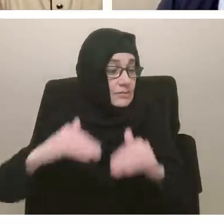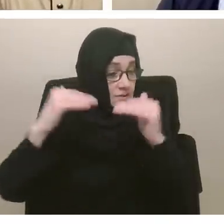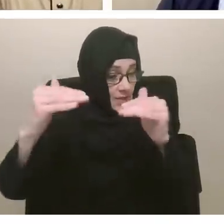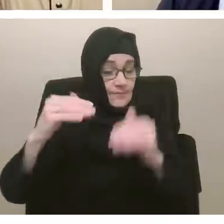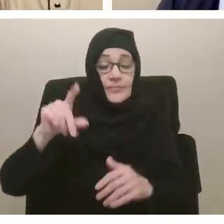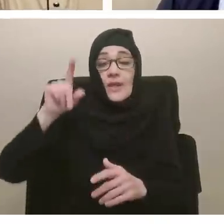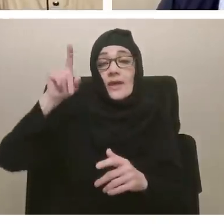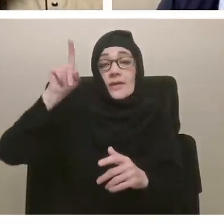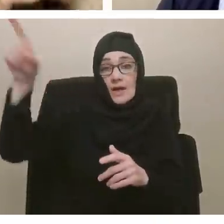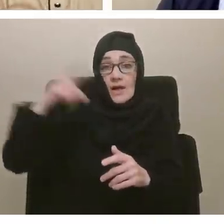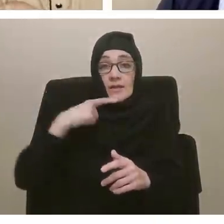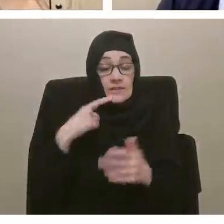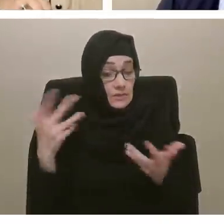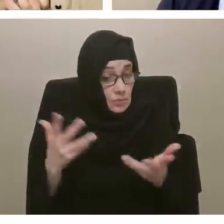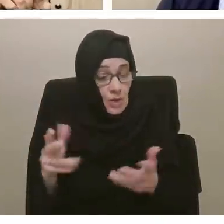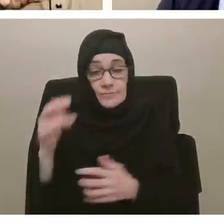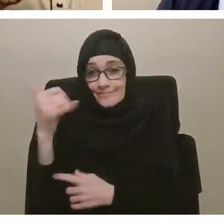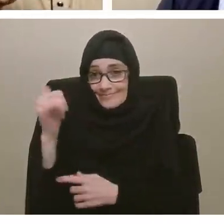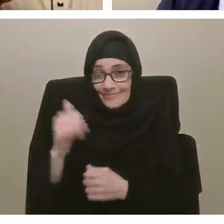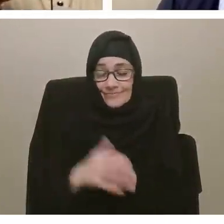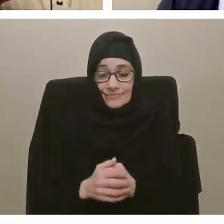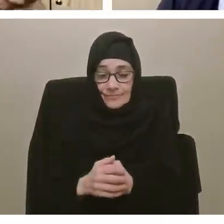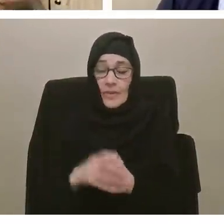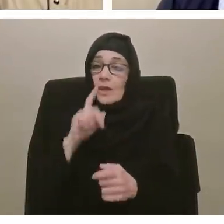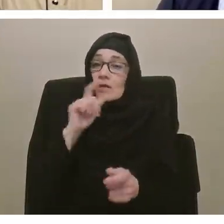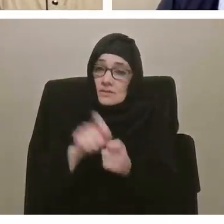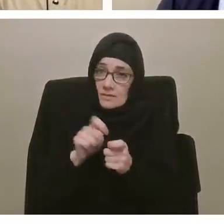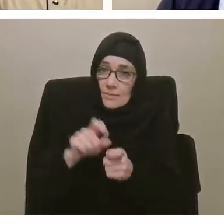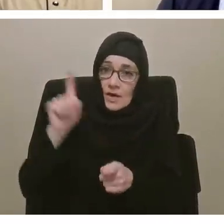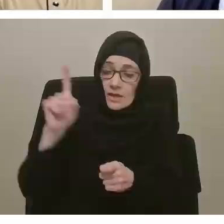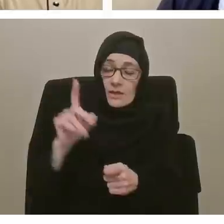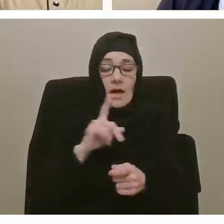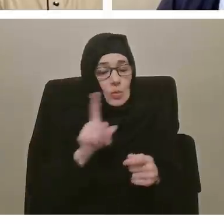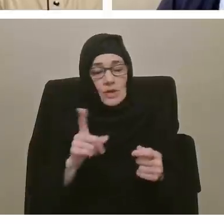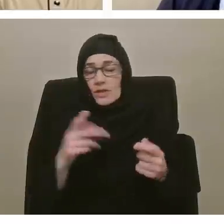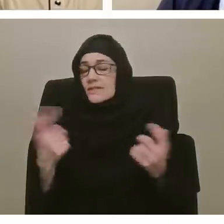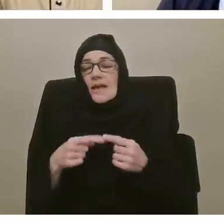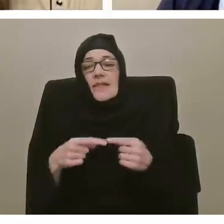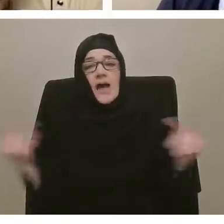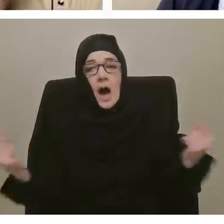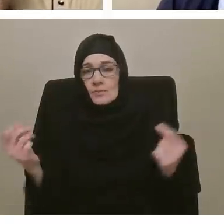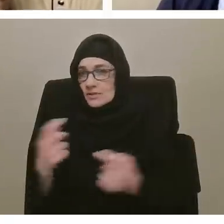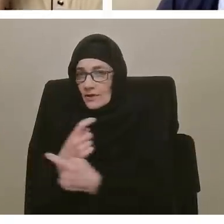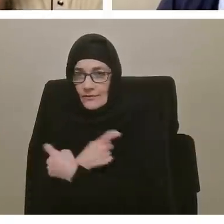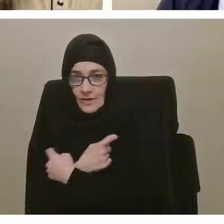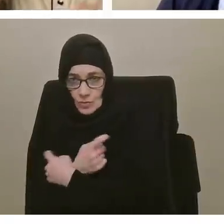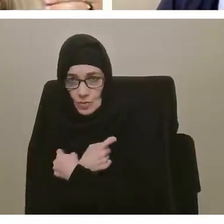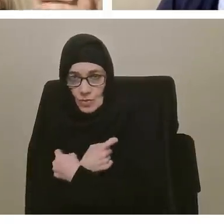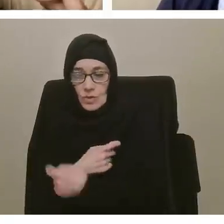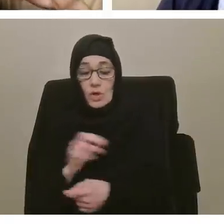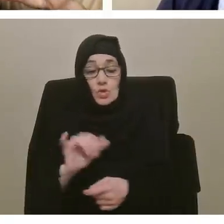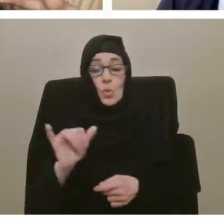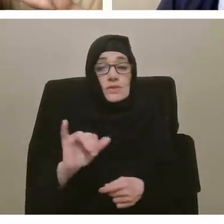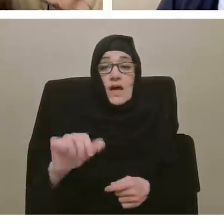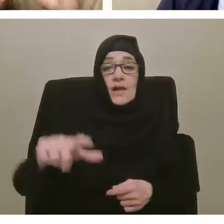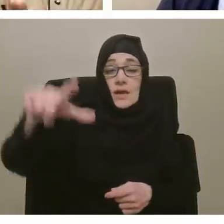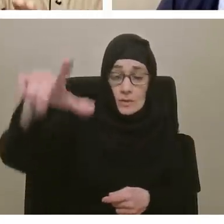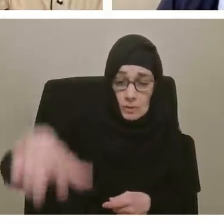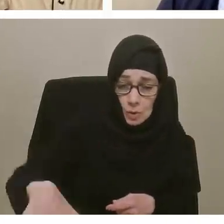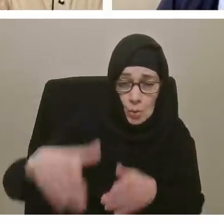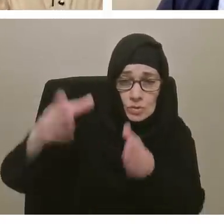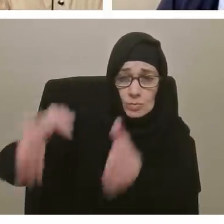لَعَلَّهُ يَزَّكَّى. Subhanallah, like the opposite of Fir'aun, this lowest person from